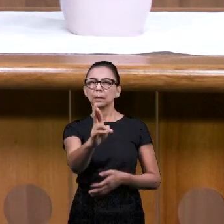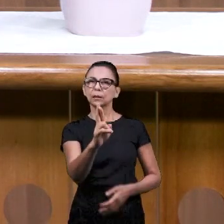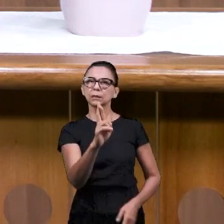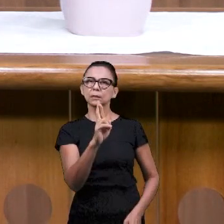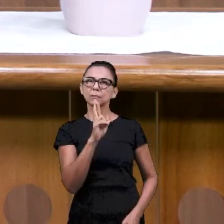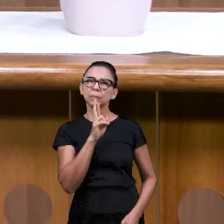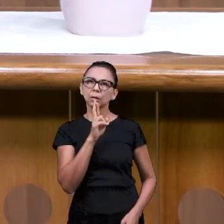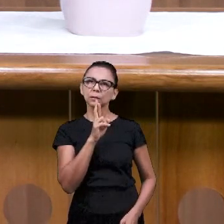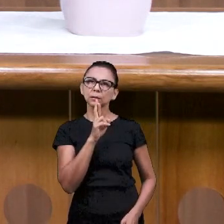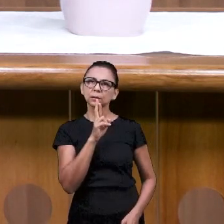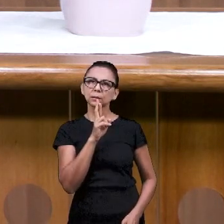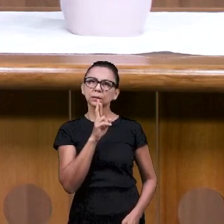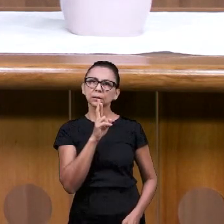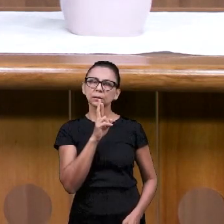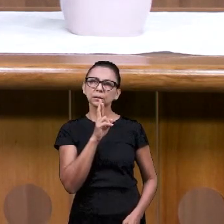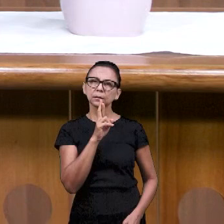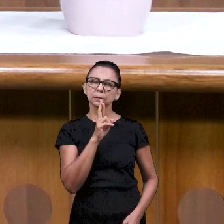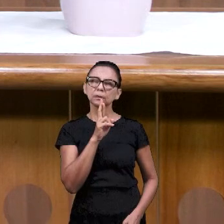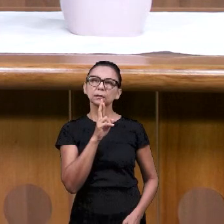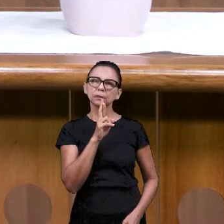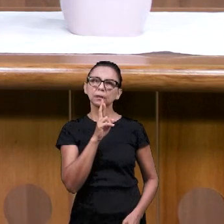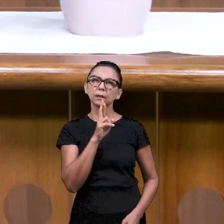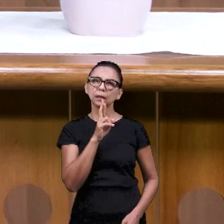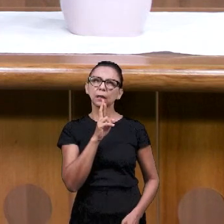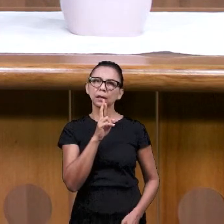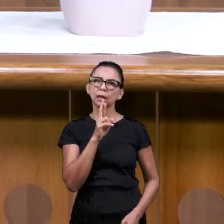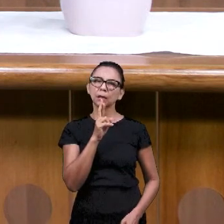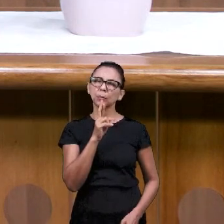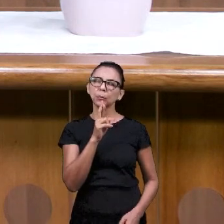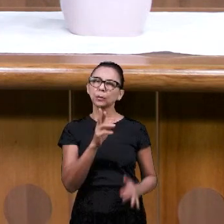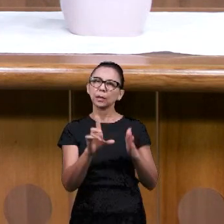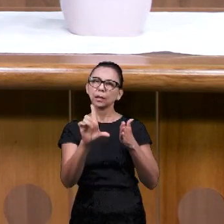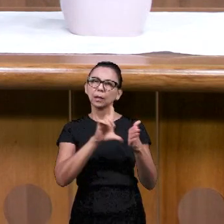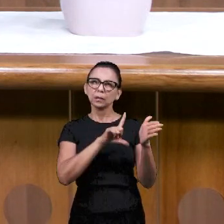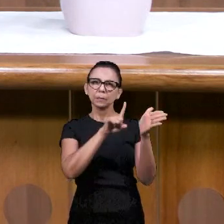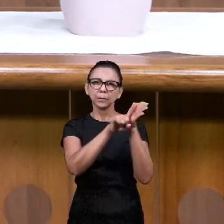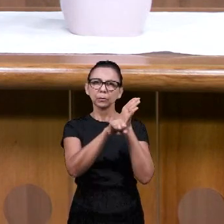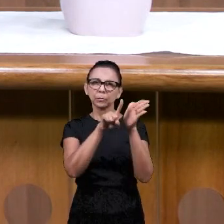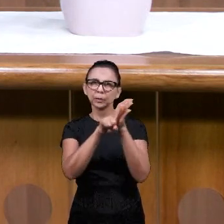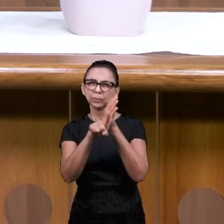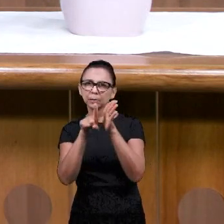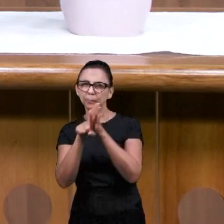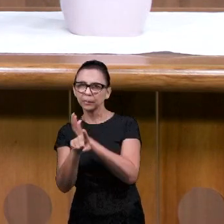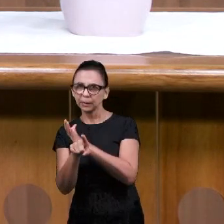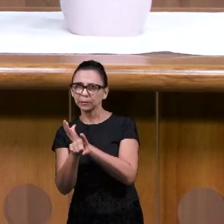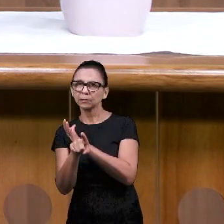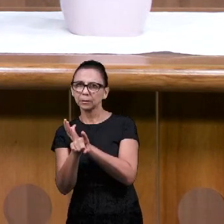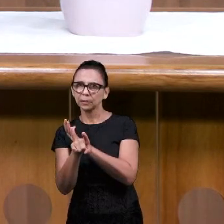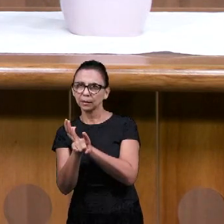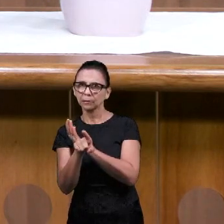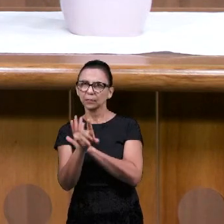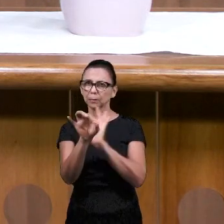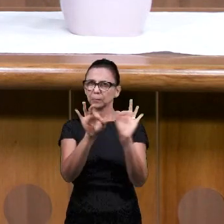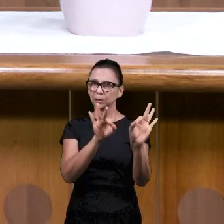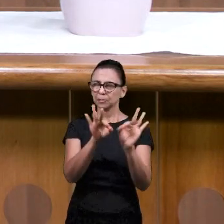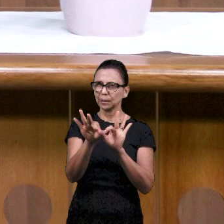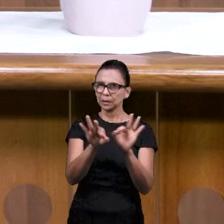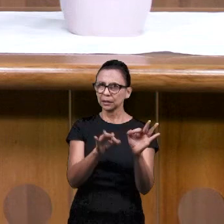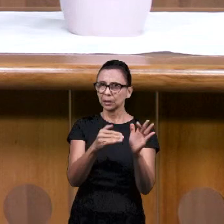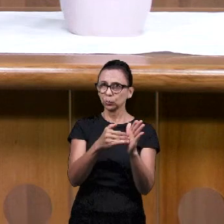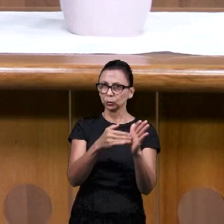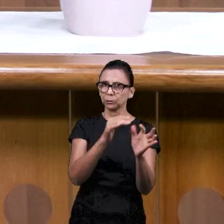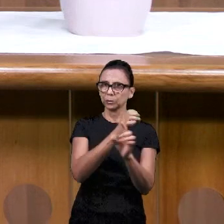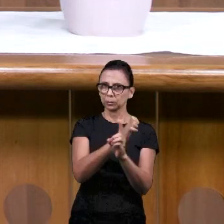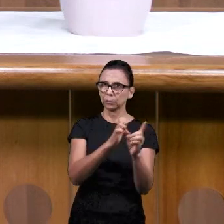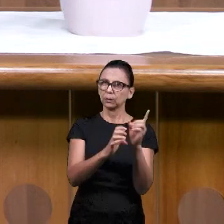envoyées en réponse aux questions pour cette école biblique qui ont été formulées dans la dernière école